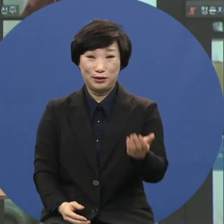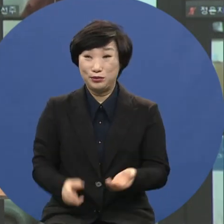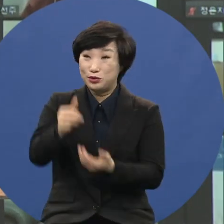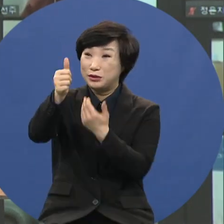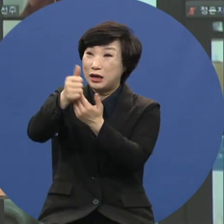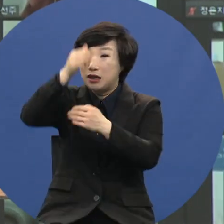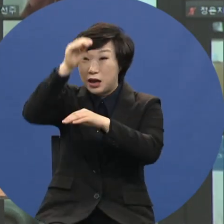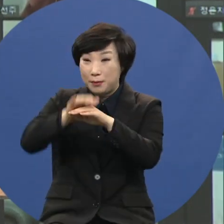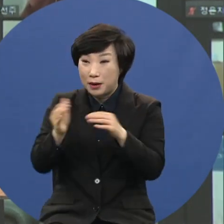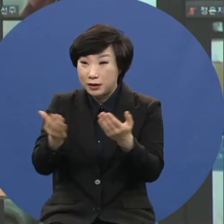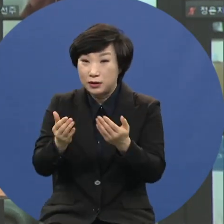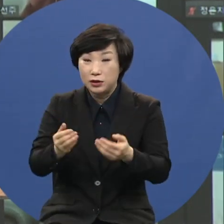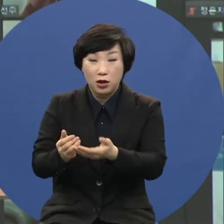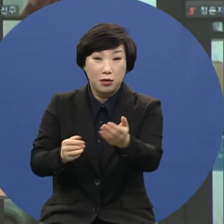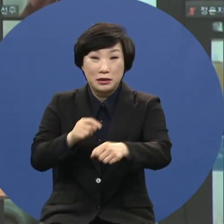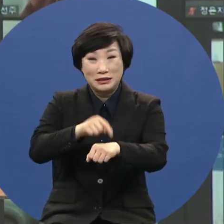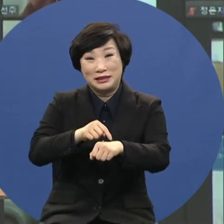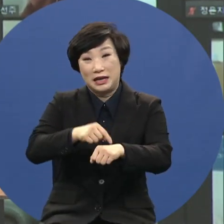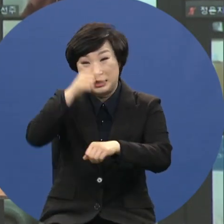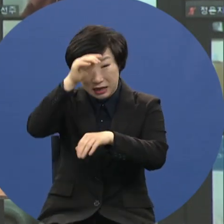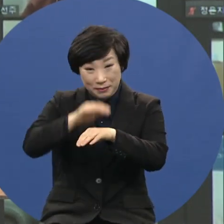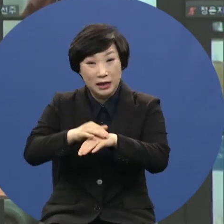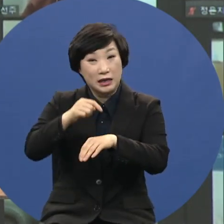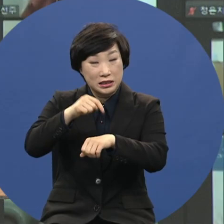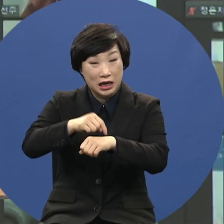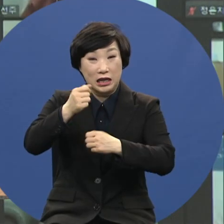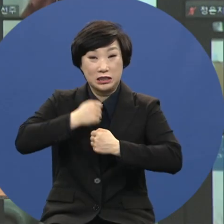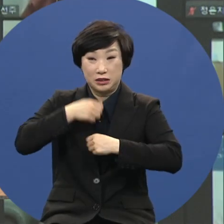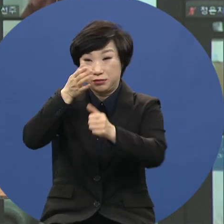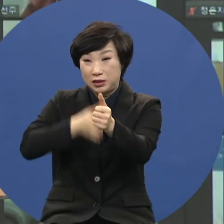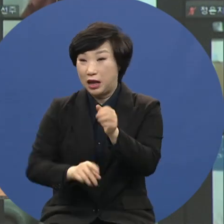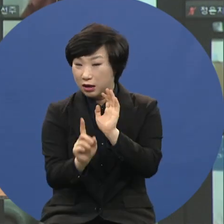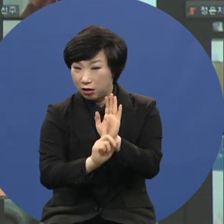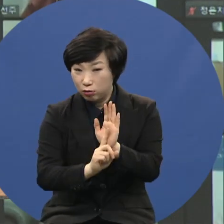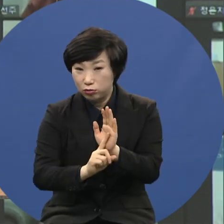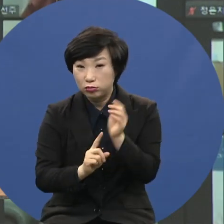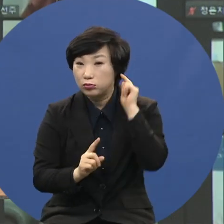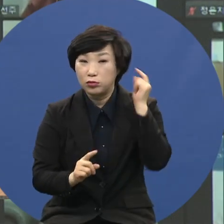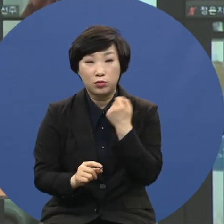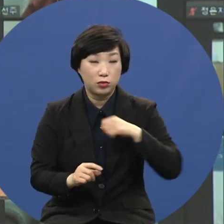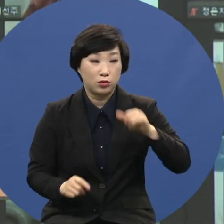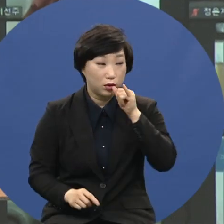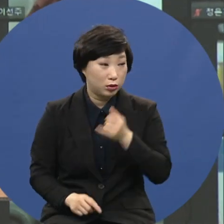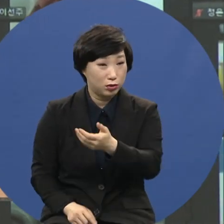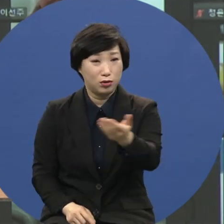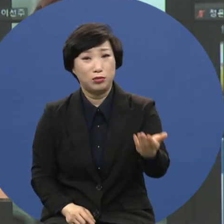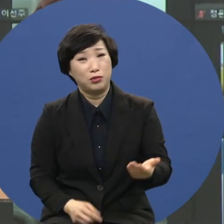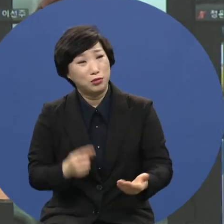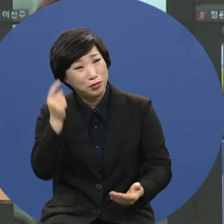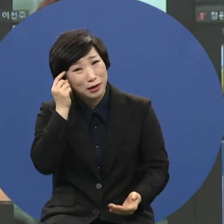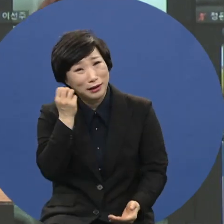일에 시간 지킵시다. 말 안 들어. 응? 말 안 들어.